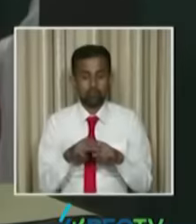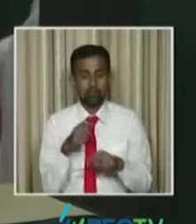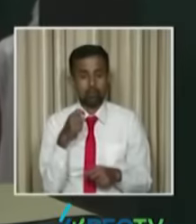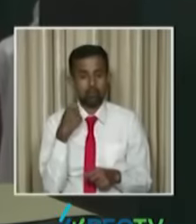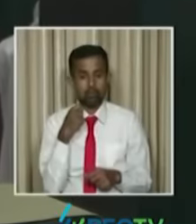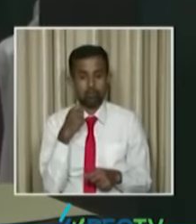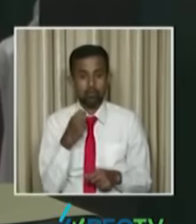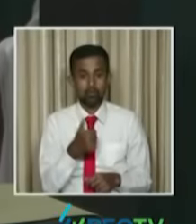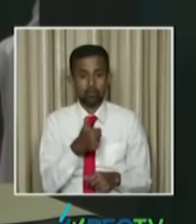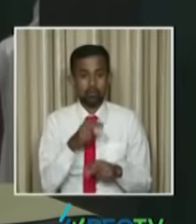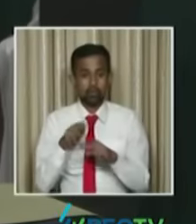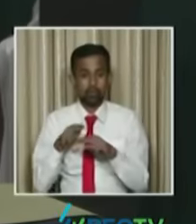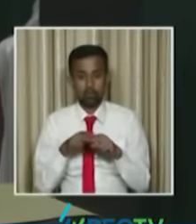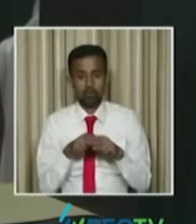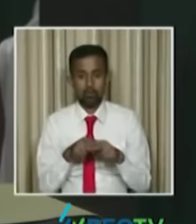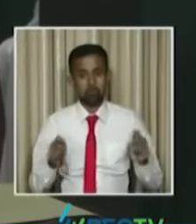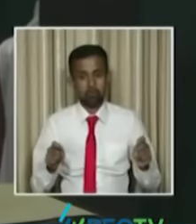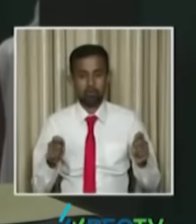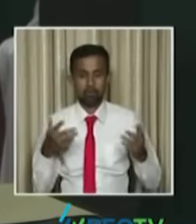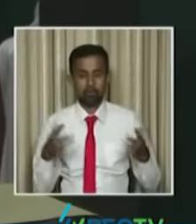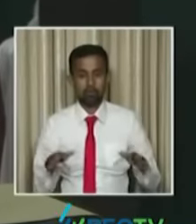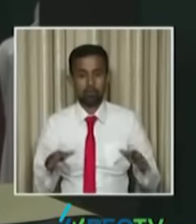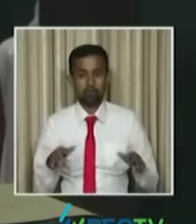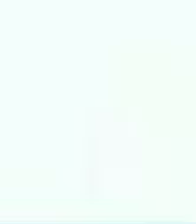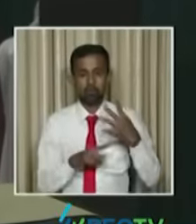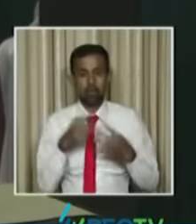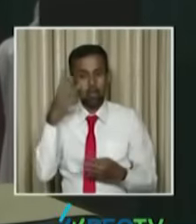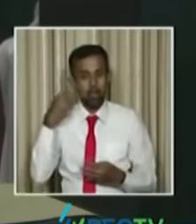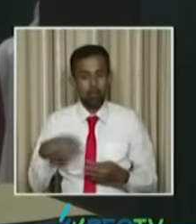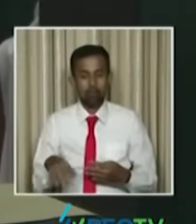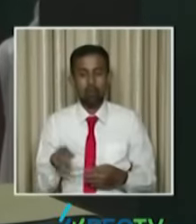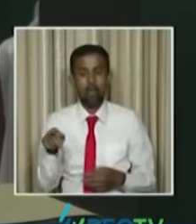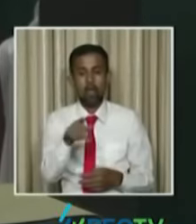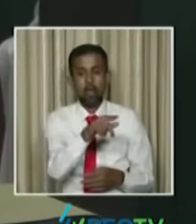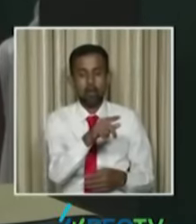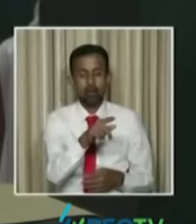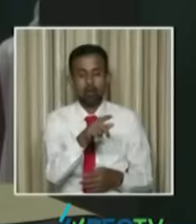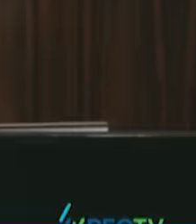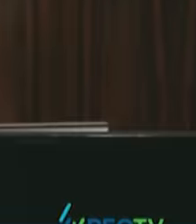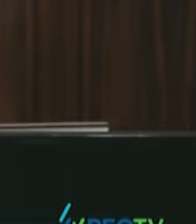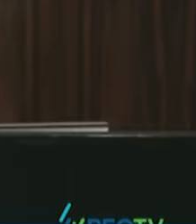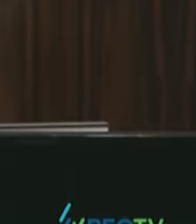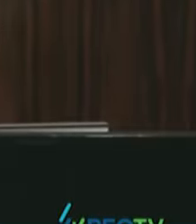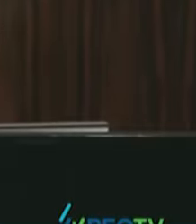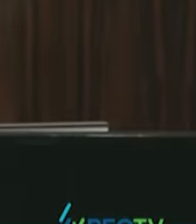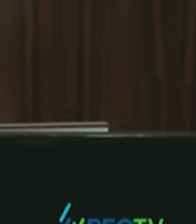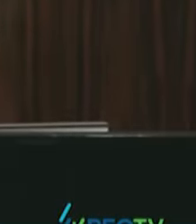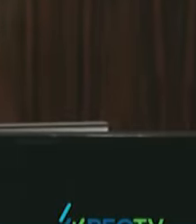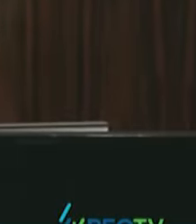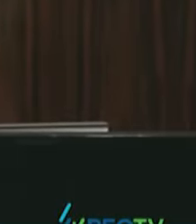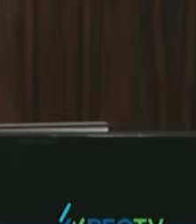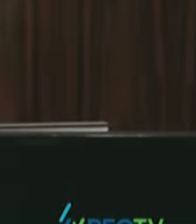පුළුවන්ද? කල්යාණ මිත්‍රකම බින හෙළලා හමාරයිනේ. ජන වර්මක් නෑනේ. කවුද දන්නේ මේ දිරච්ච ලනු දෙන්නේ? කතික ලැස්තු